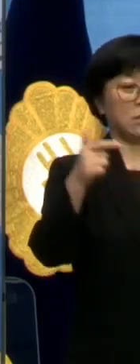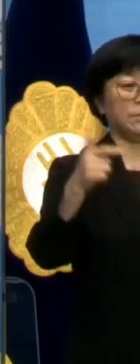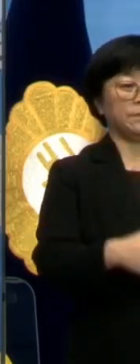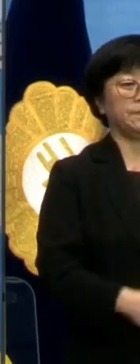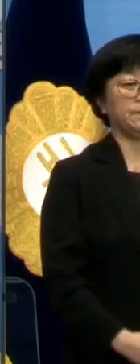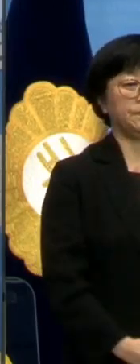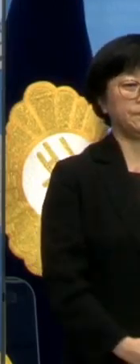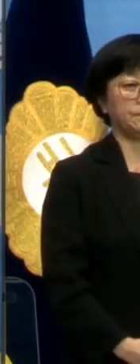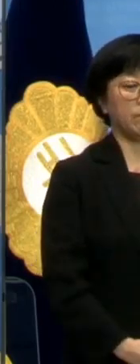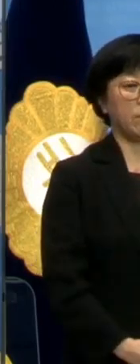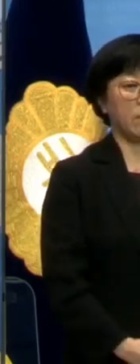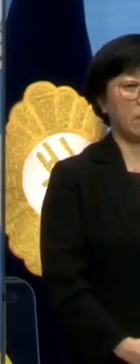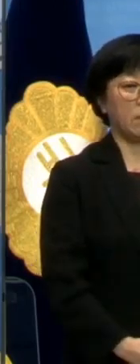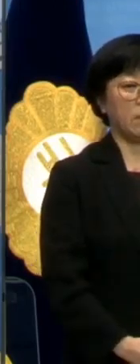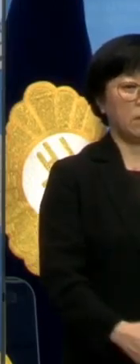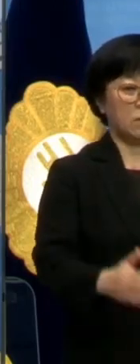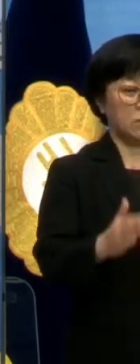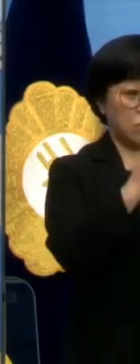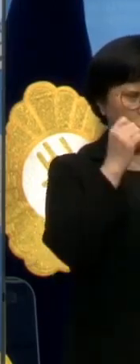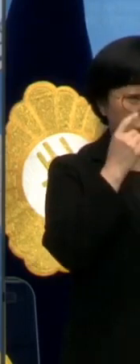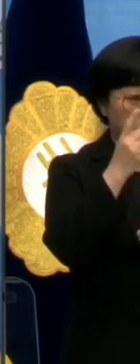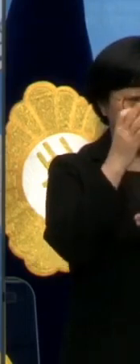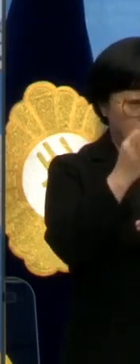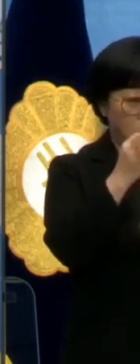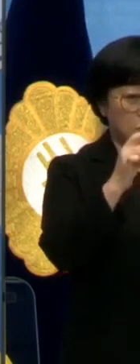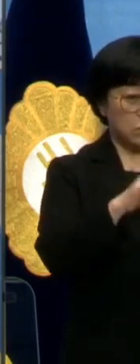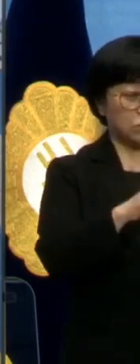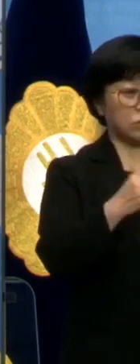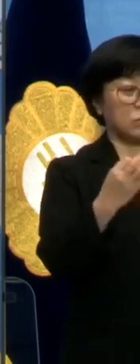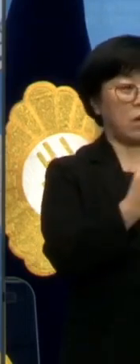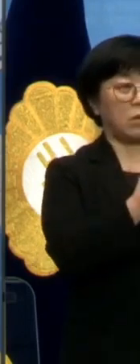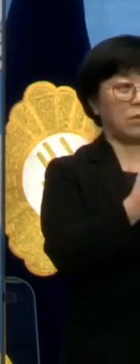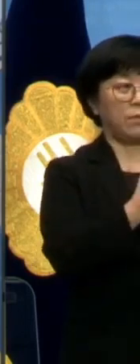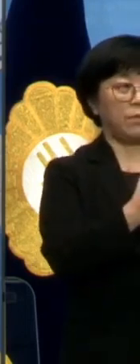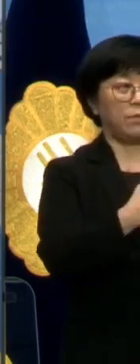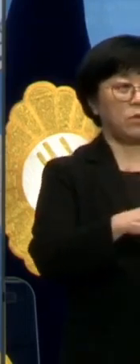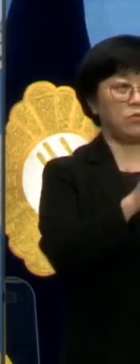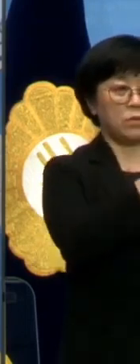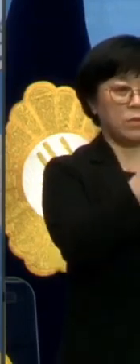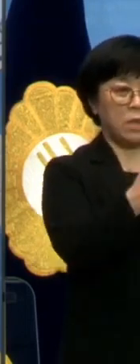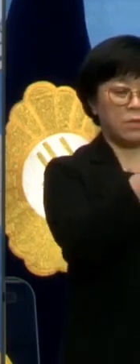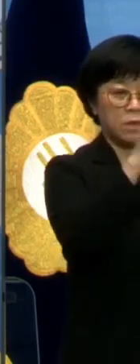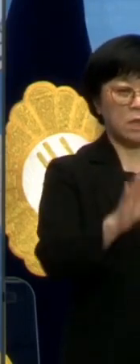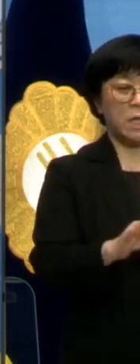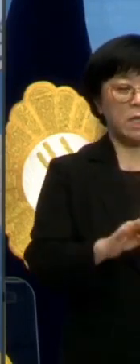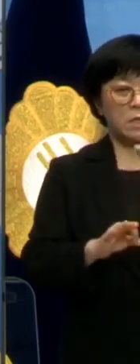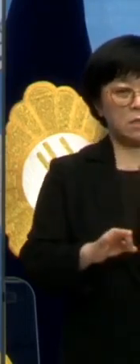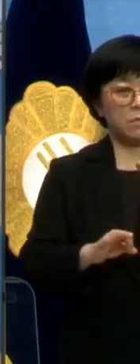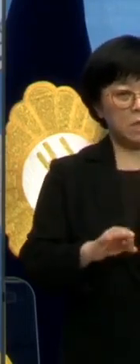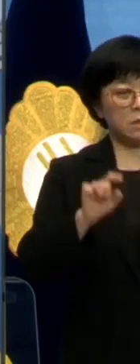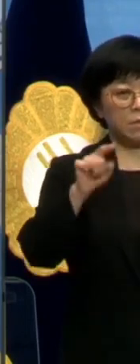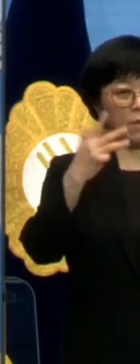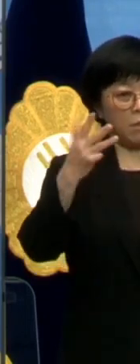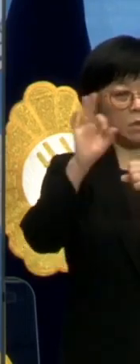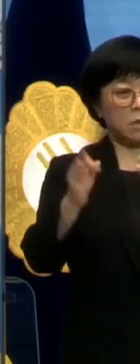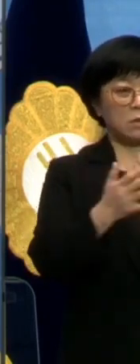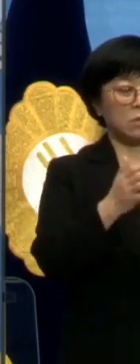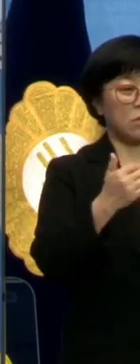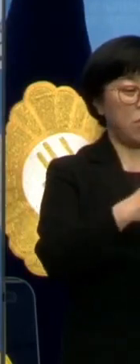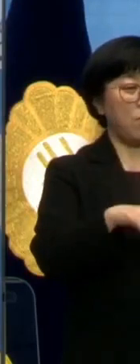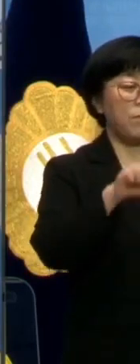증가합니다. 주거급여 수급 가구 비율도 6.2%에서 11.8%로 늘어나